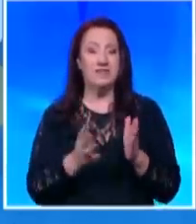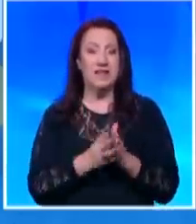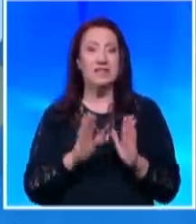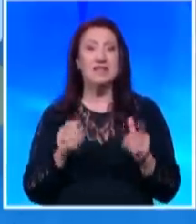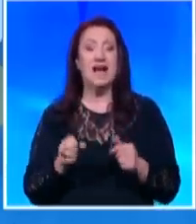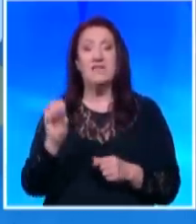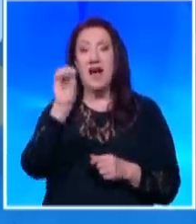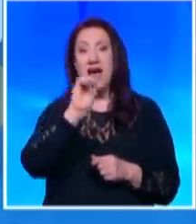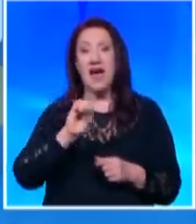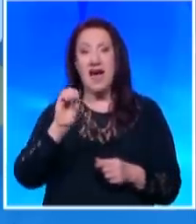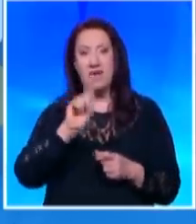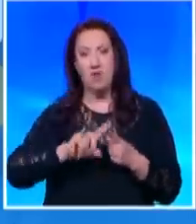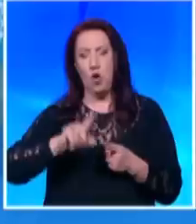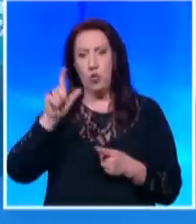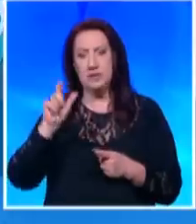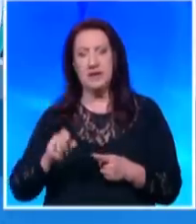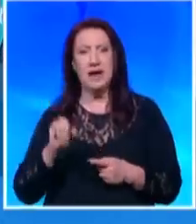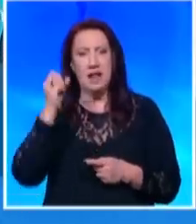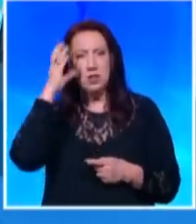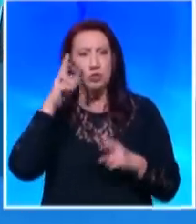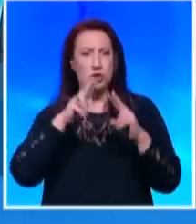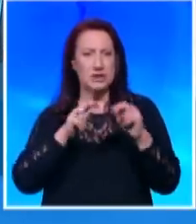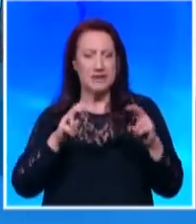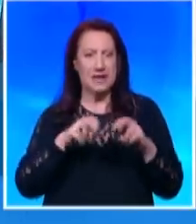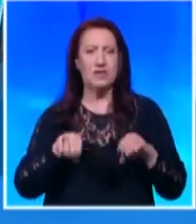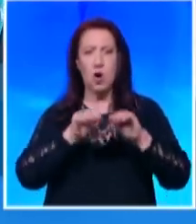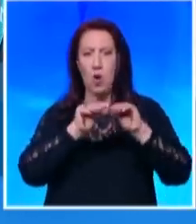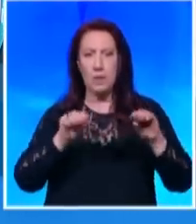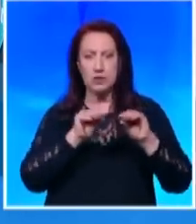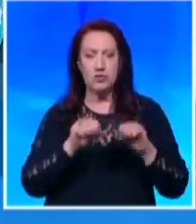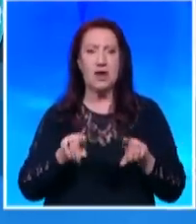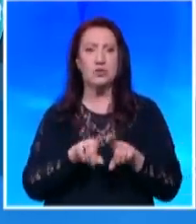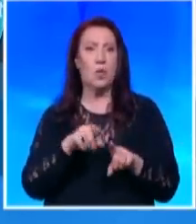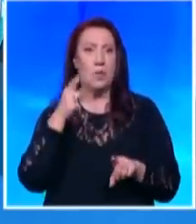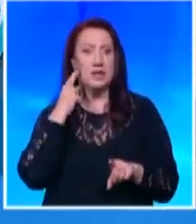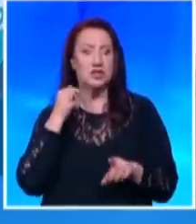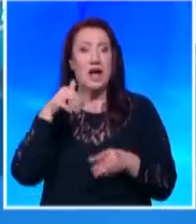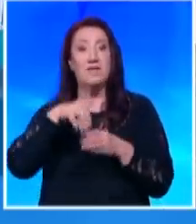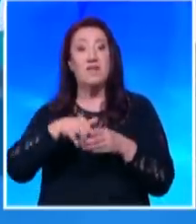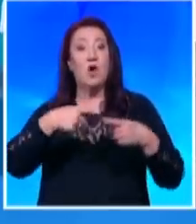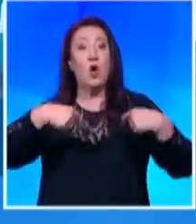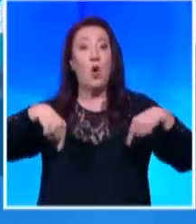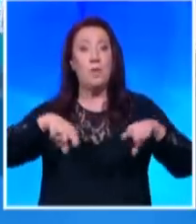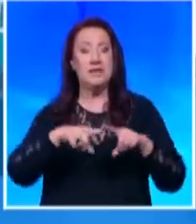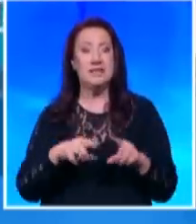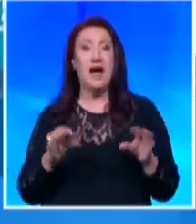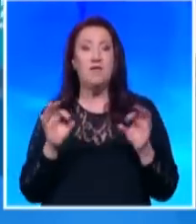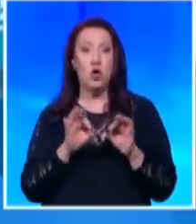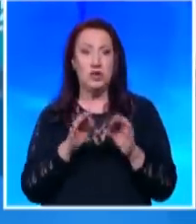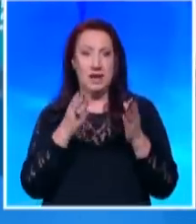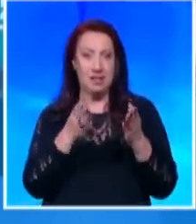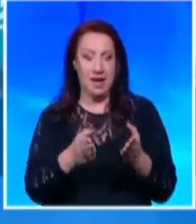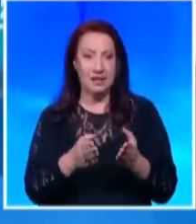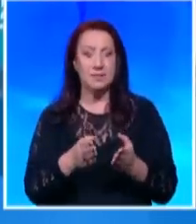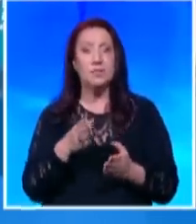научните изследвания, културата, образованието и младеща в комисията фон дер Лайен. ГЕРБ ще предложат нея и ще